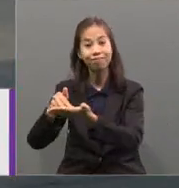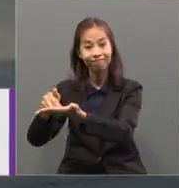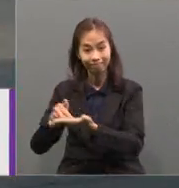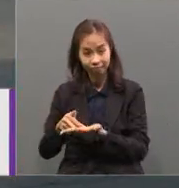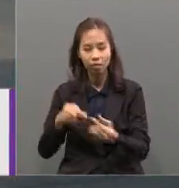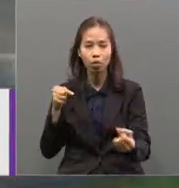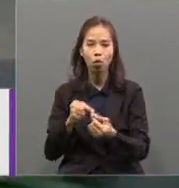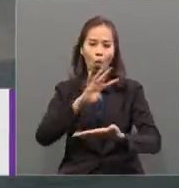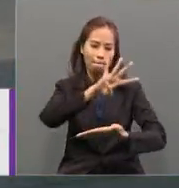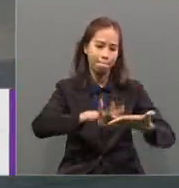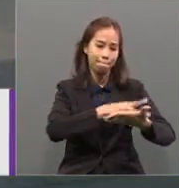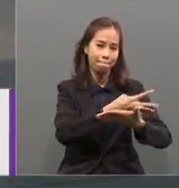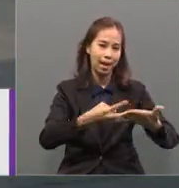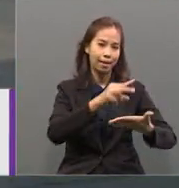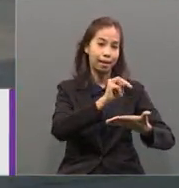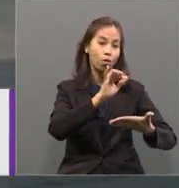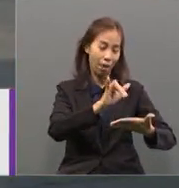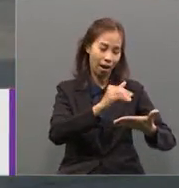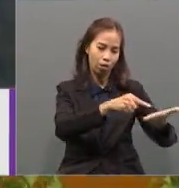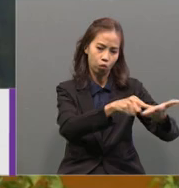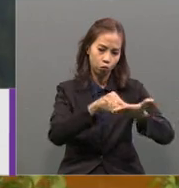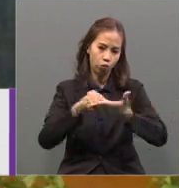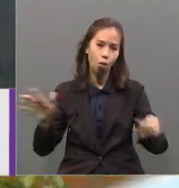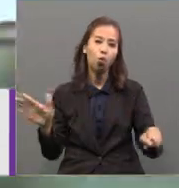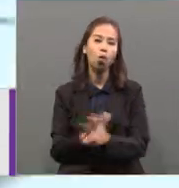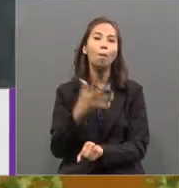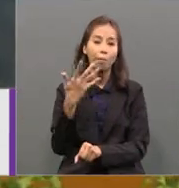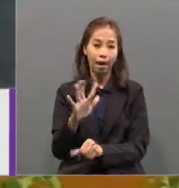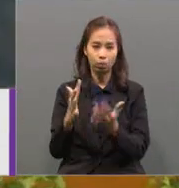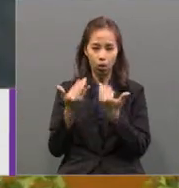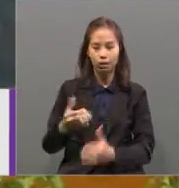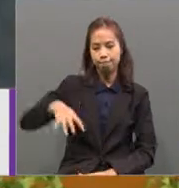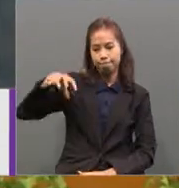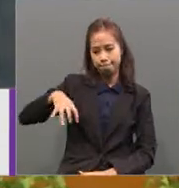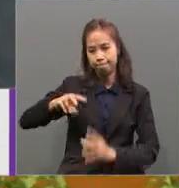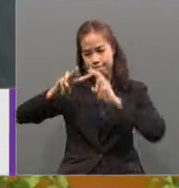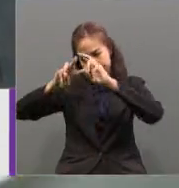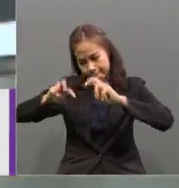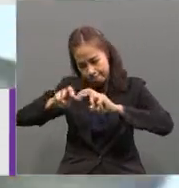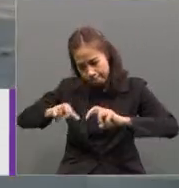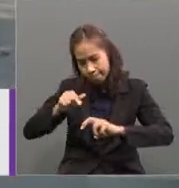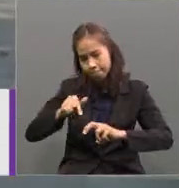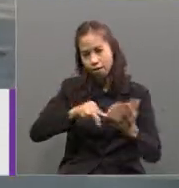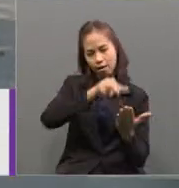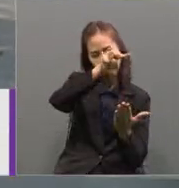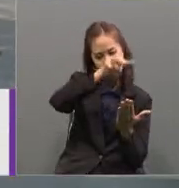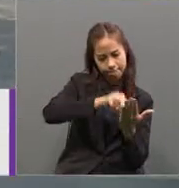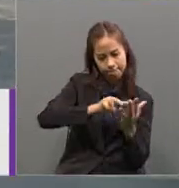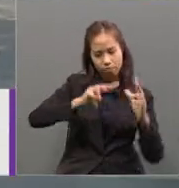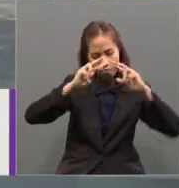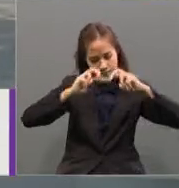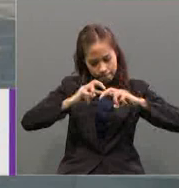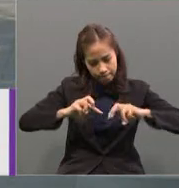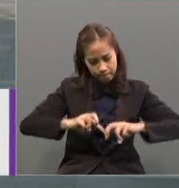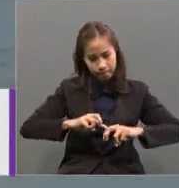ยพรรคการเมืองต่อกกต.ครบทุกพรรคแล้วจากนี้สำนักงานกกต.จะต้องศึกษากันว่าทั้ง70พรรคที่เสนอกันเข้าม